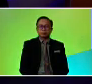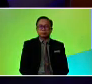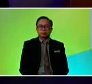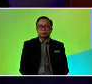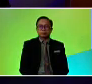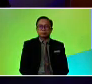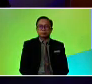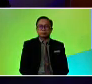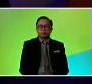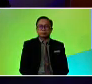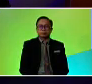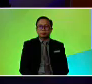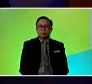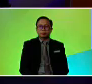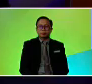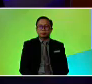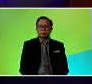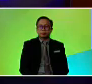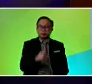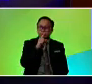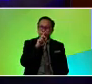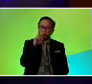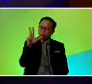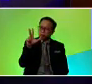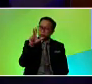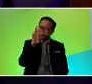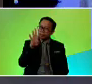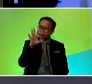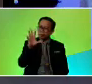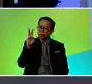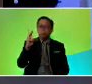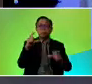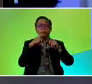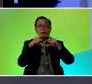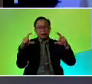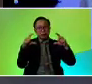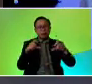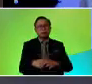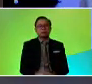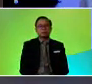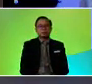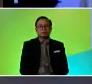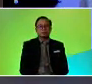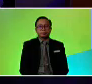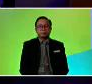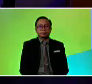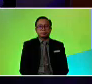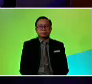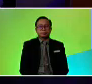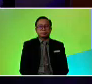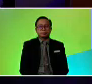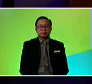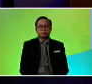ada kayak kita ada satu dua tiga empat lima enam Oke dekat eh Itu punya